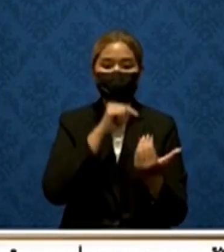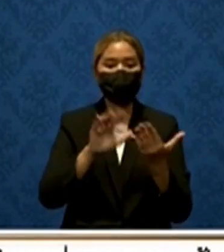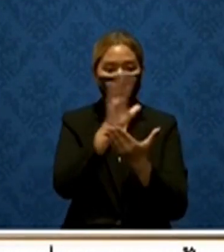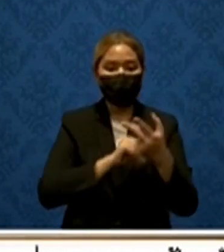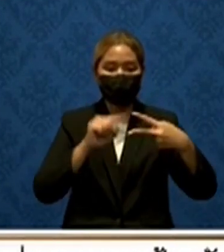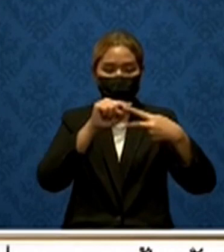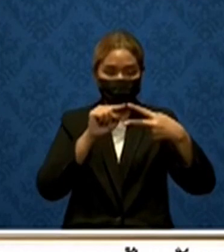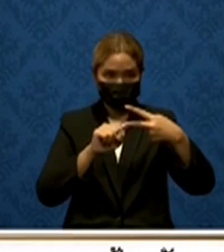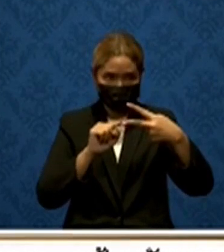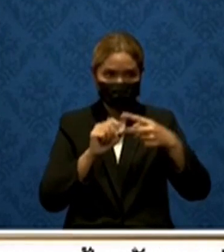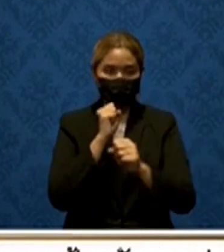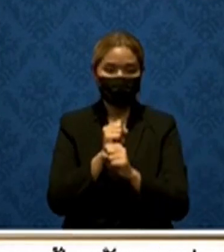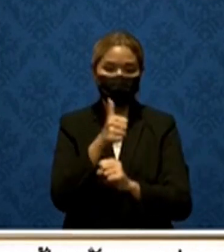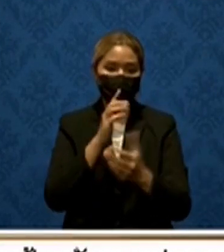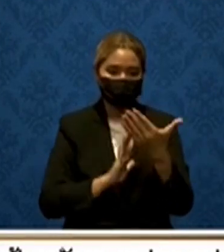ข้อ